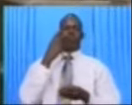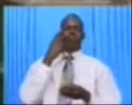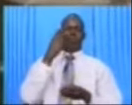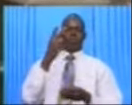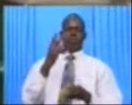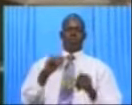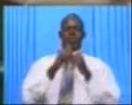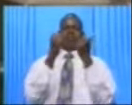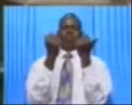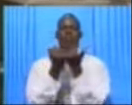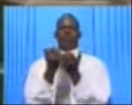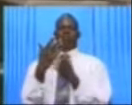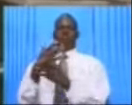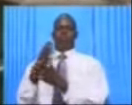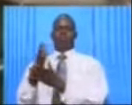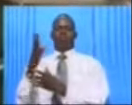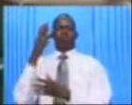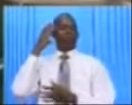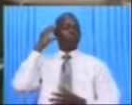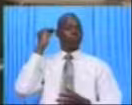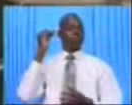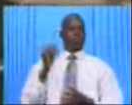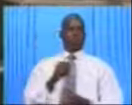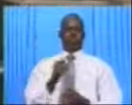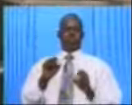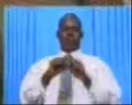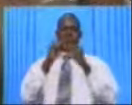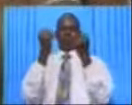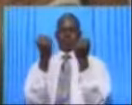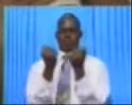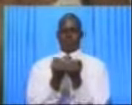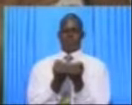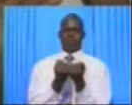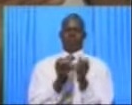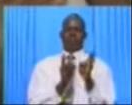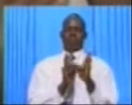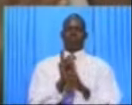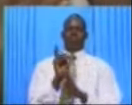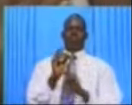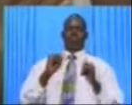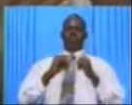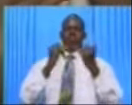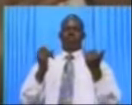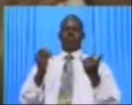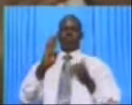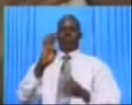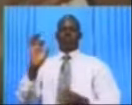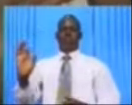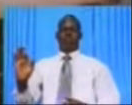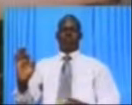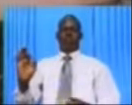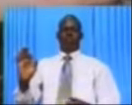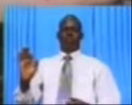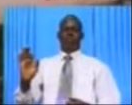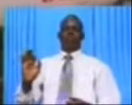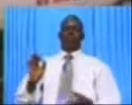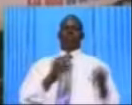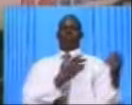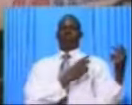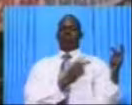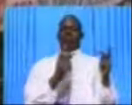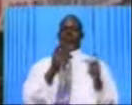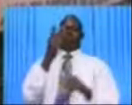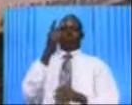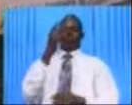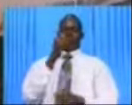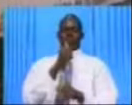association en partageant l'expérience d'autres structures associatives du domaine de la presse au Burkina Faso. Pendant deux